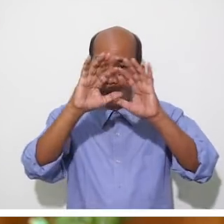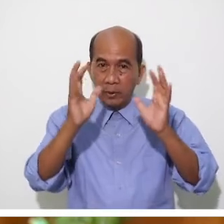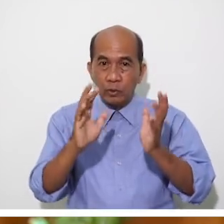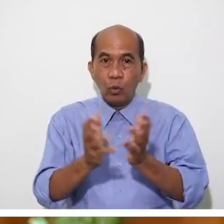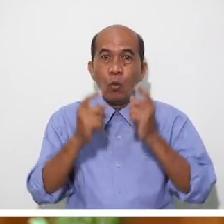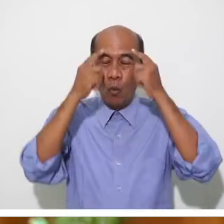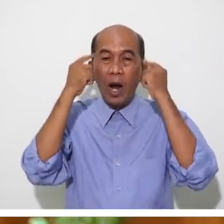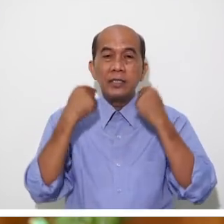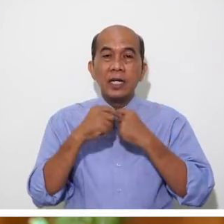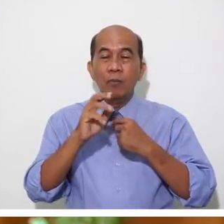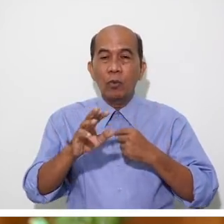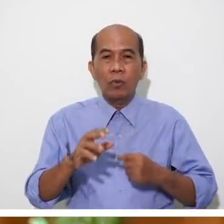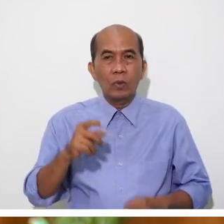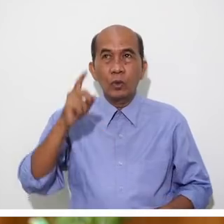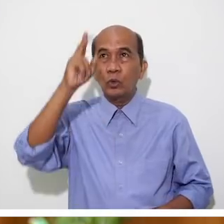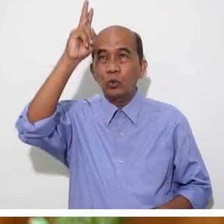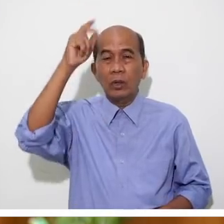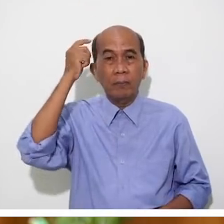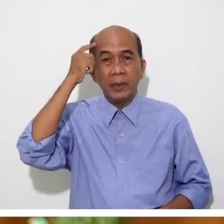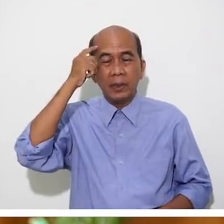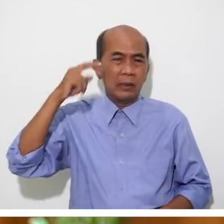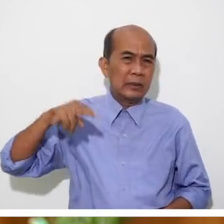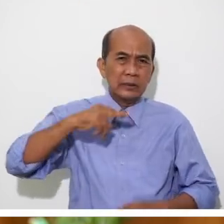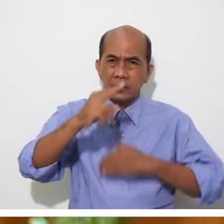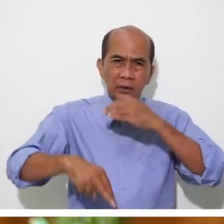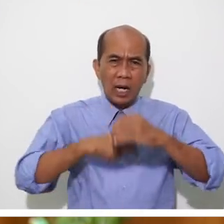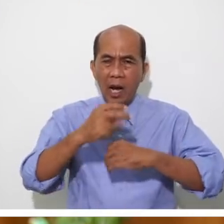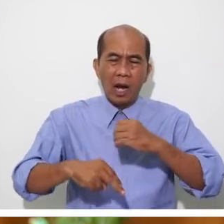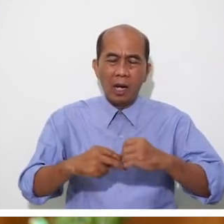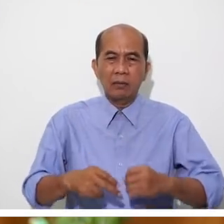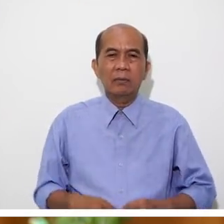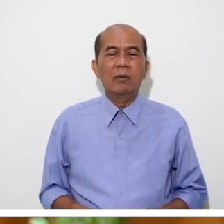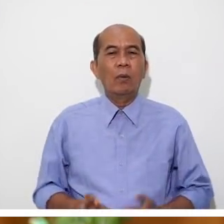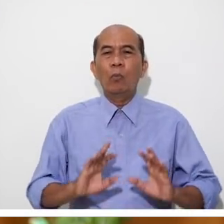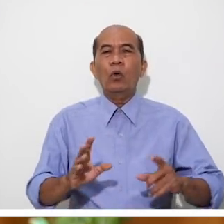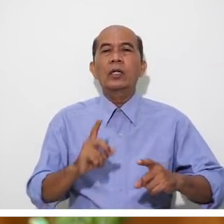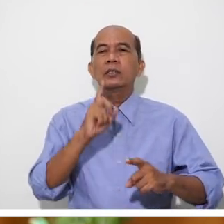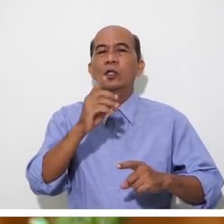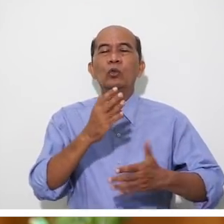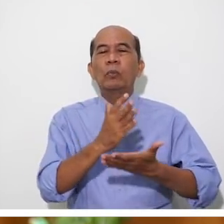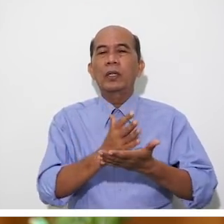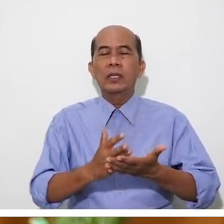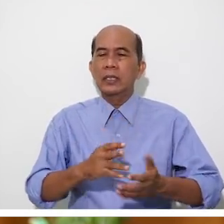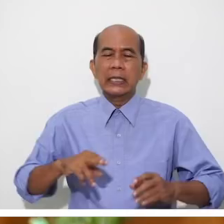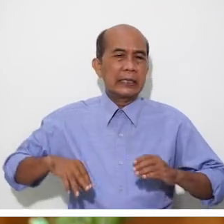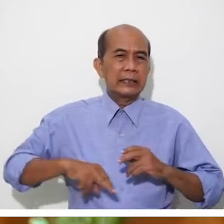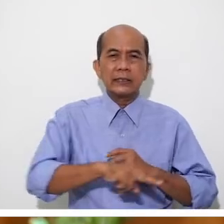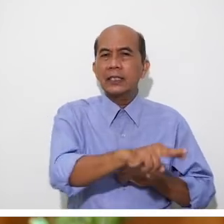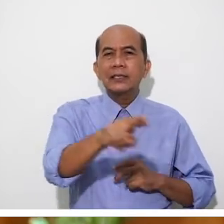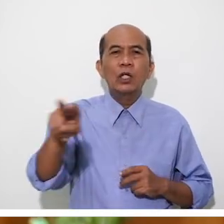wajahmu. Tuhan sudah memikirkan segala hal. Bukan satu bagian saja dalam kehidupanmu.